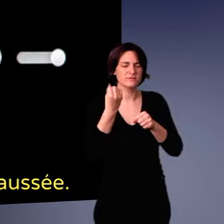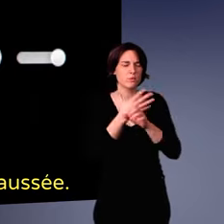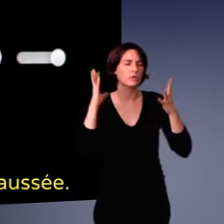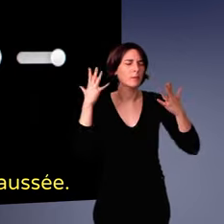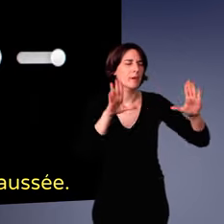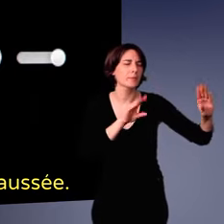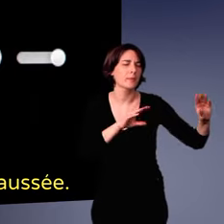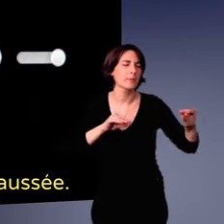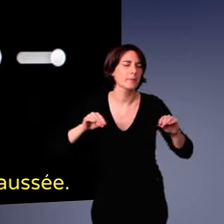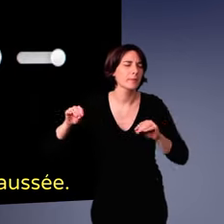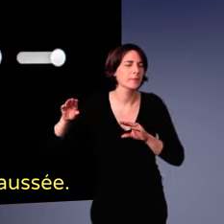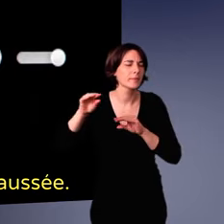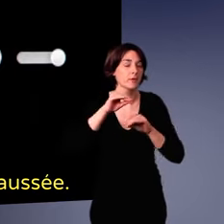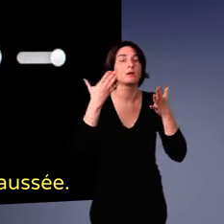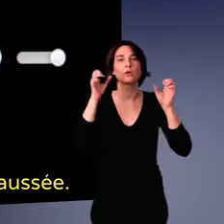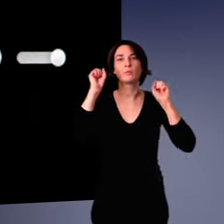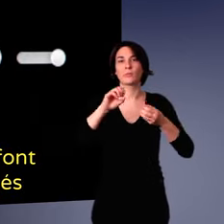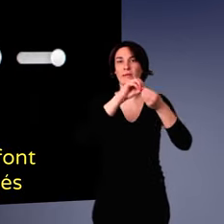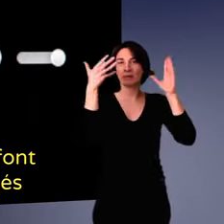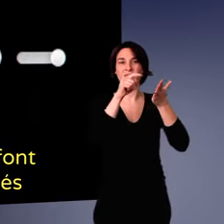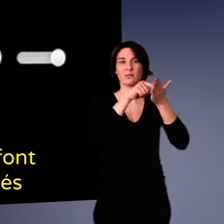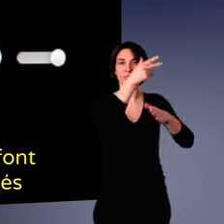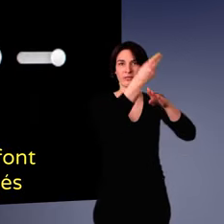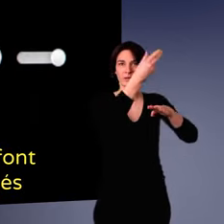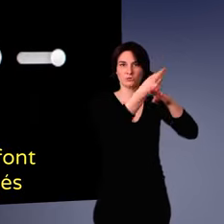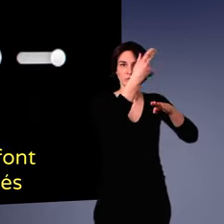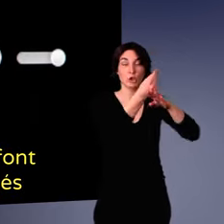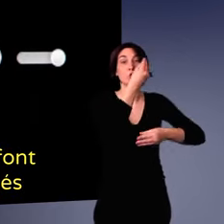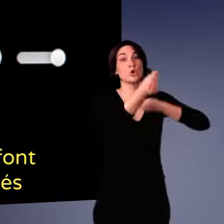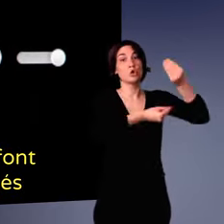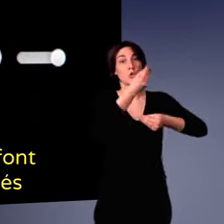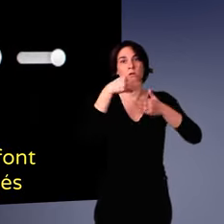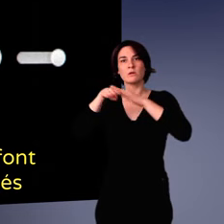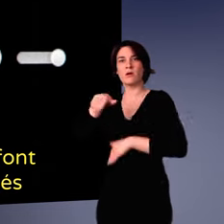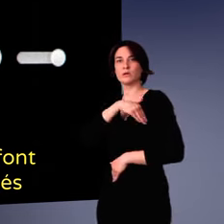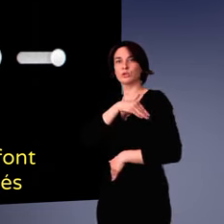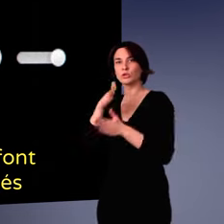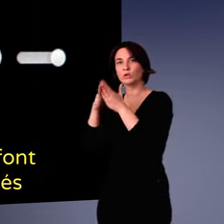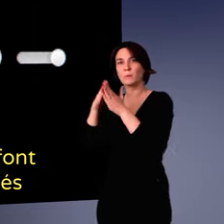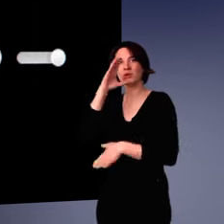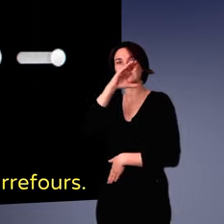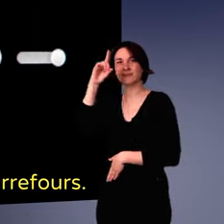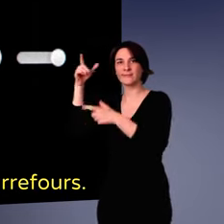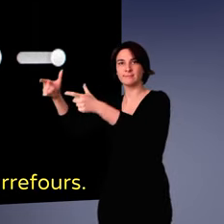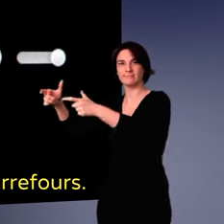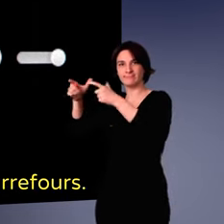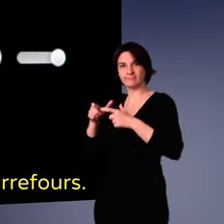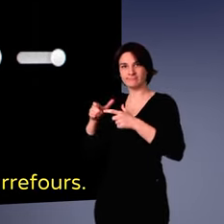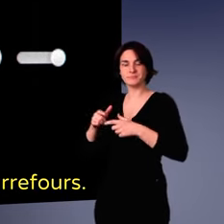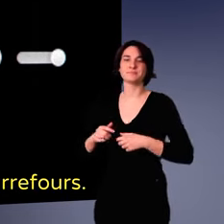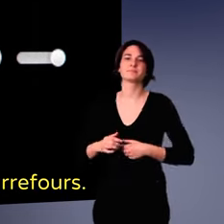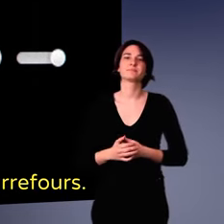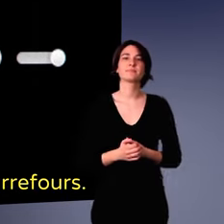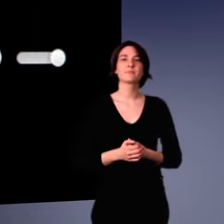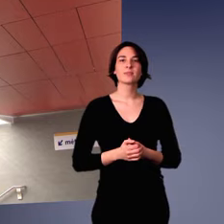ccule sur la partie centrale de la chaussée les accès au qua se font par des passages protégés qui traversent au niveau